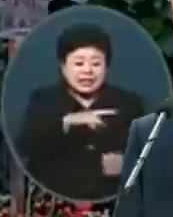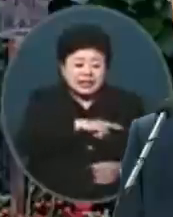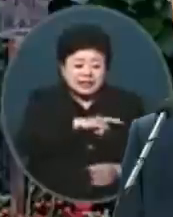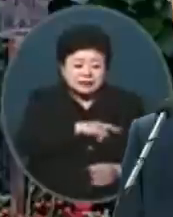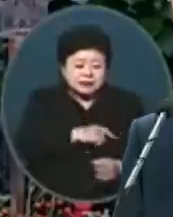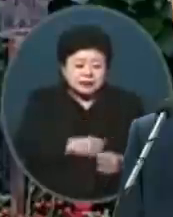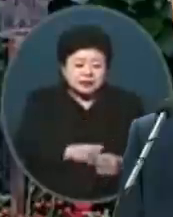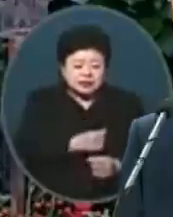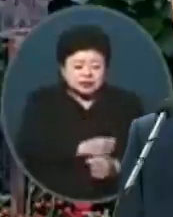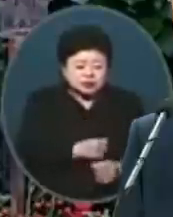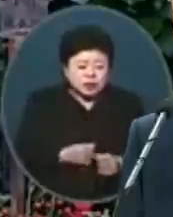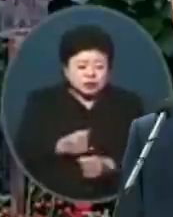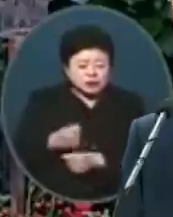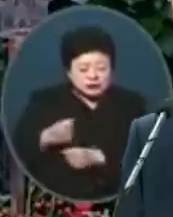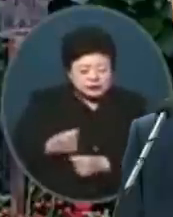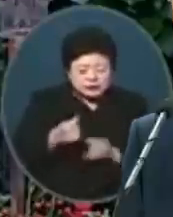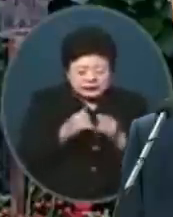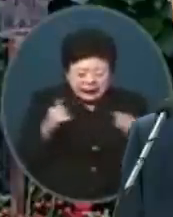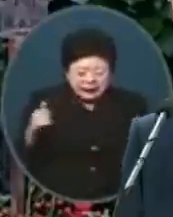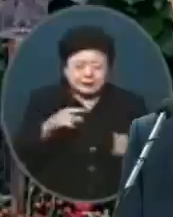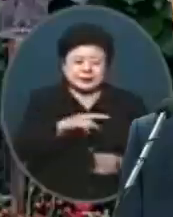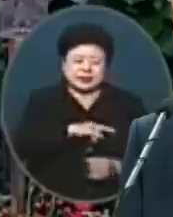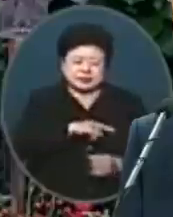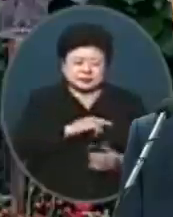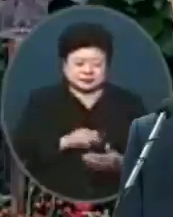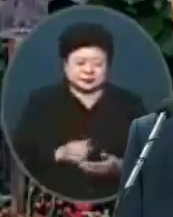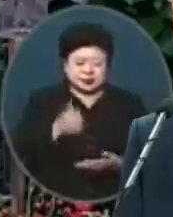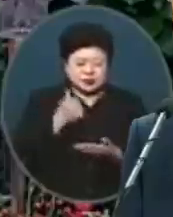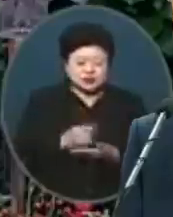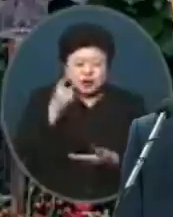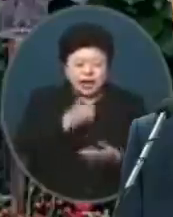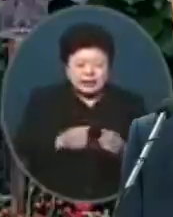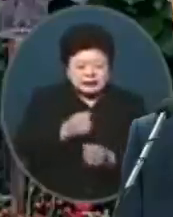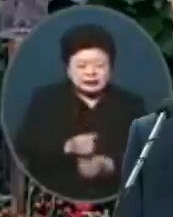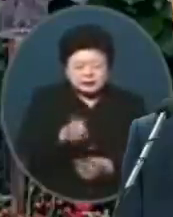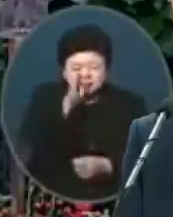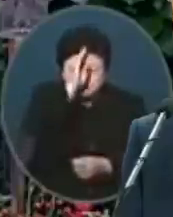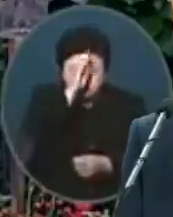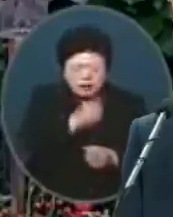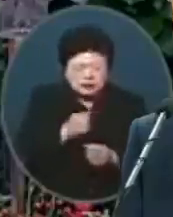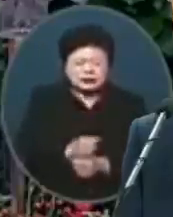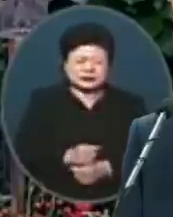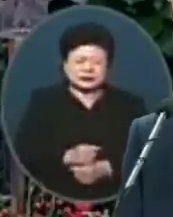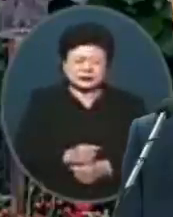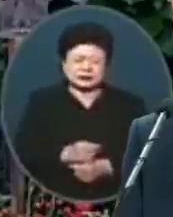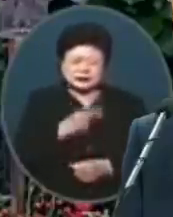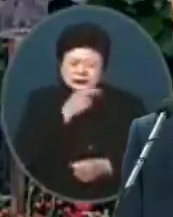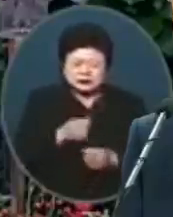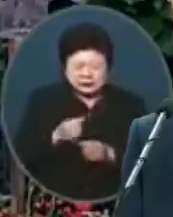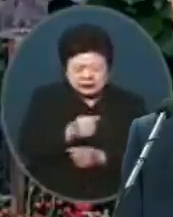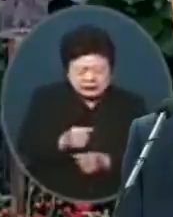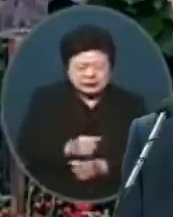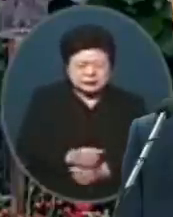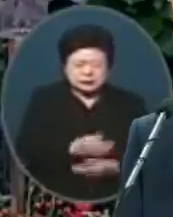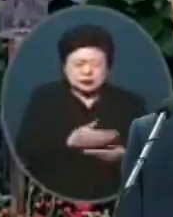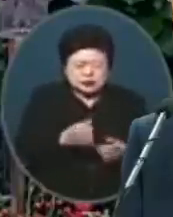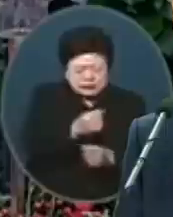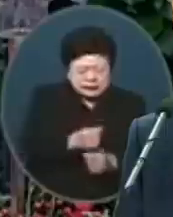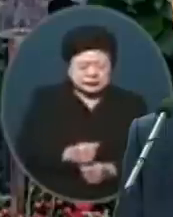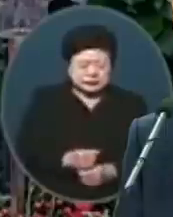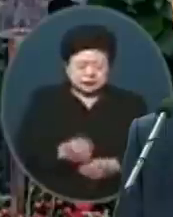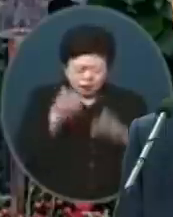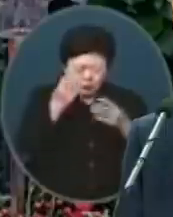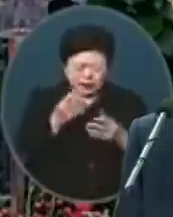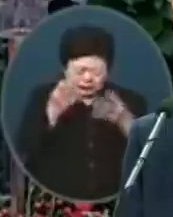바로 수고하고 무거운 짐을 진 자인 것입니다. 죄악의 짐, 질병의 짐, 의식주의자의 무거운 짐,